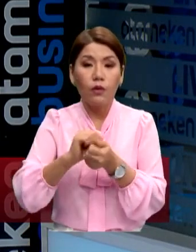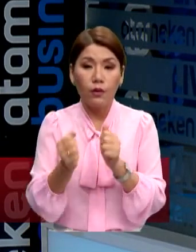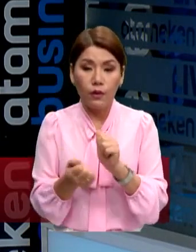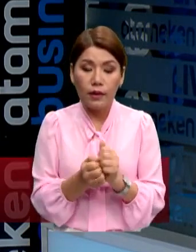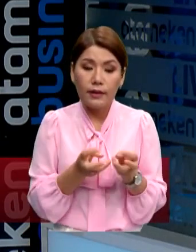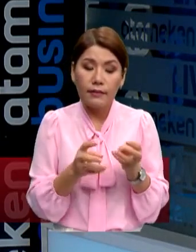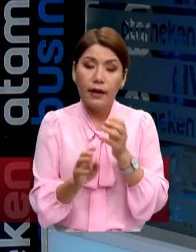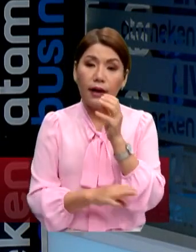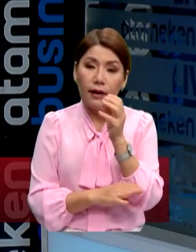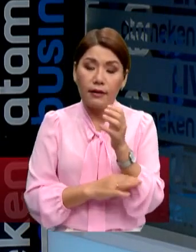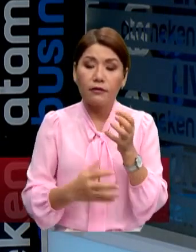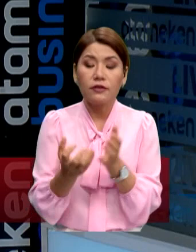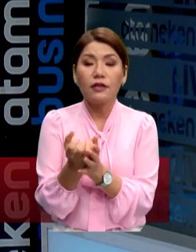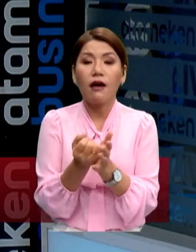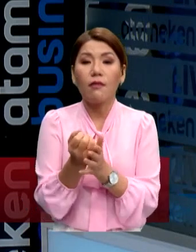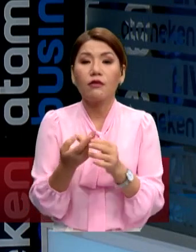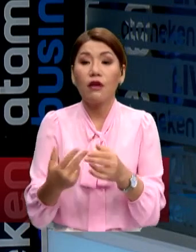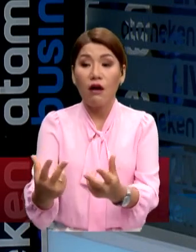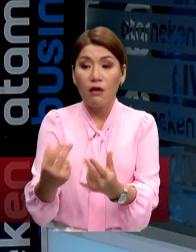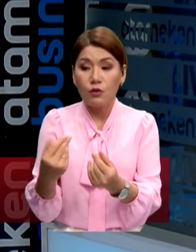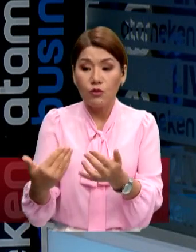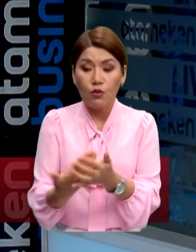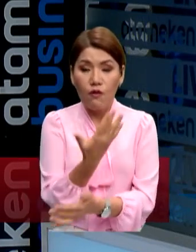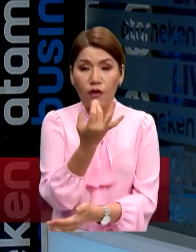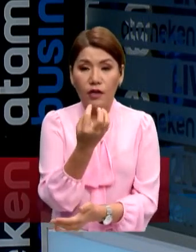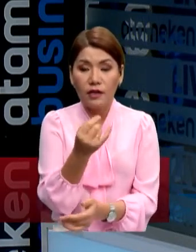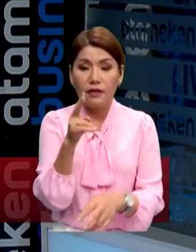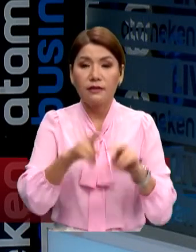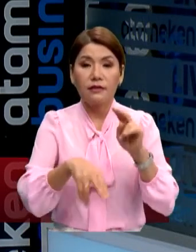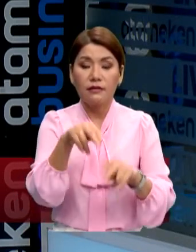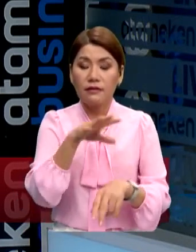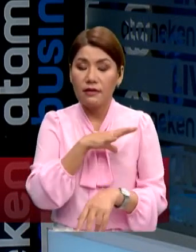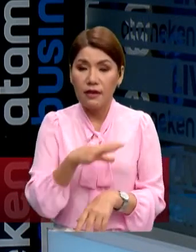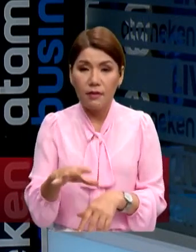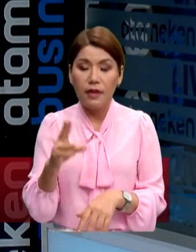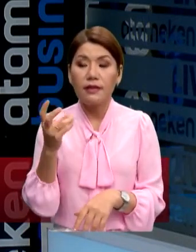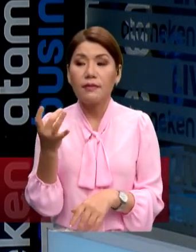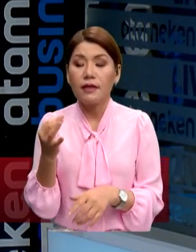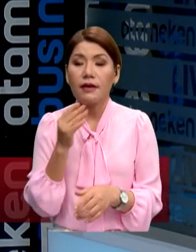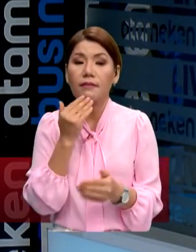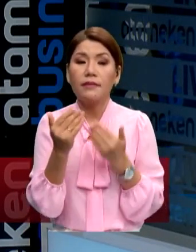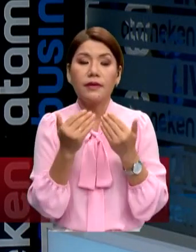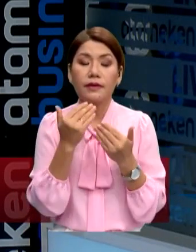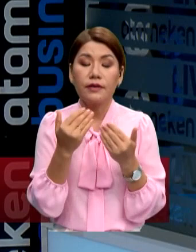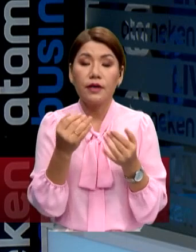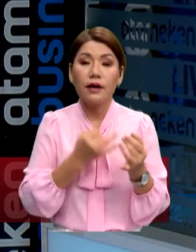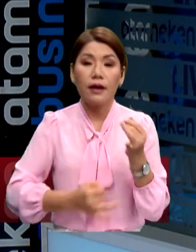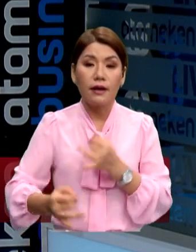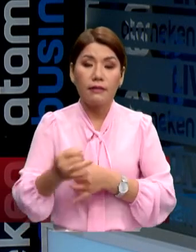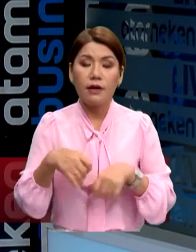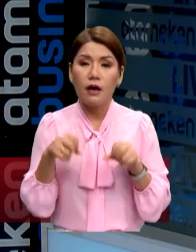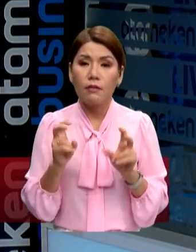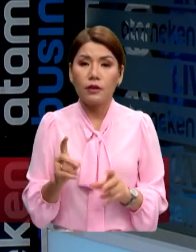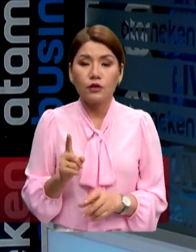на неопределенный срок, а обещанную новую котельную так и не достроили. Дмитрий Крюкович пообщался с людьми, которые с опаской